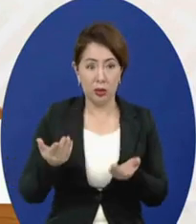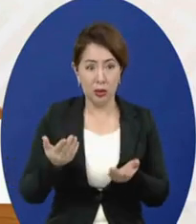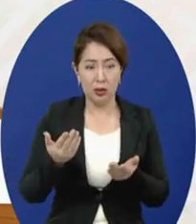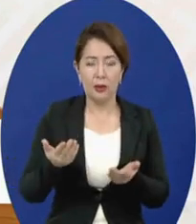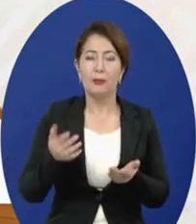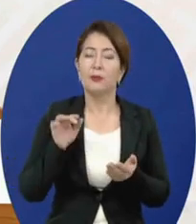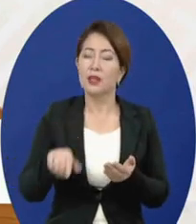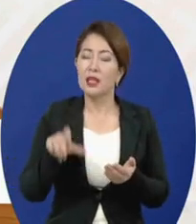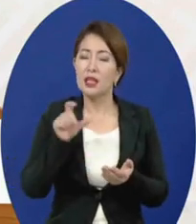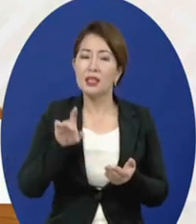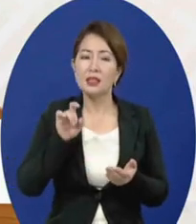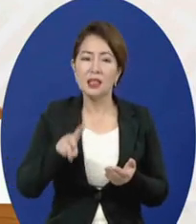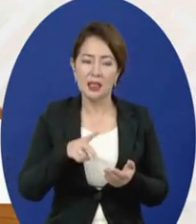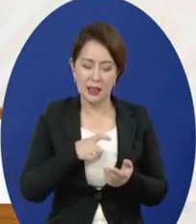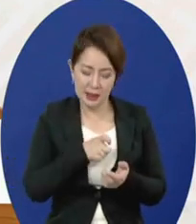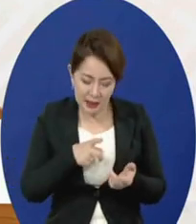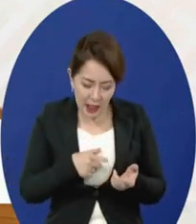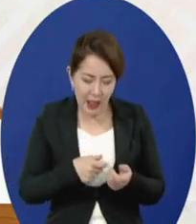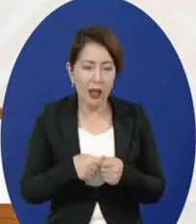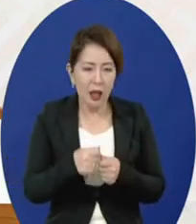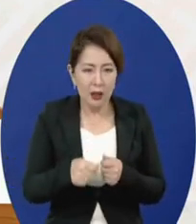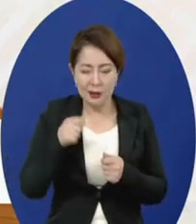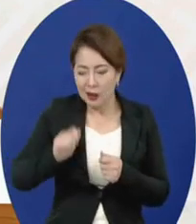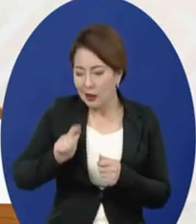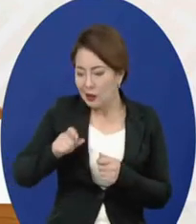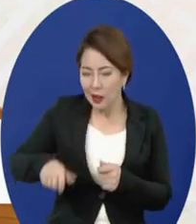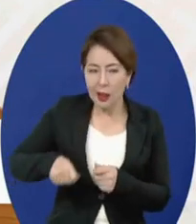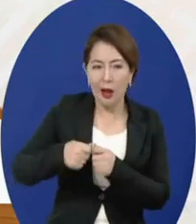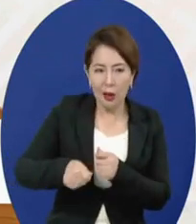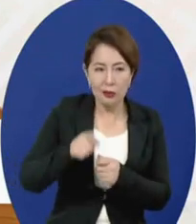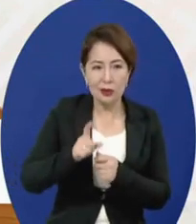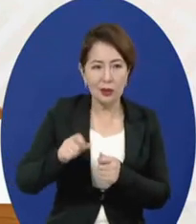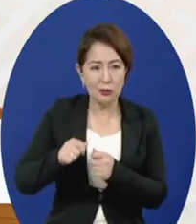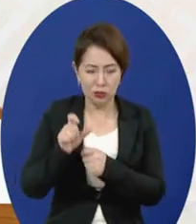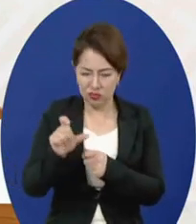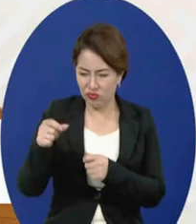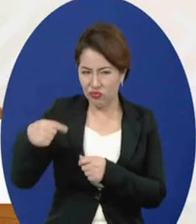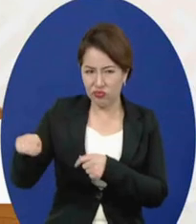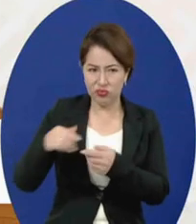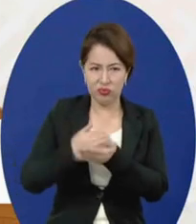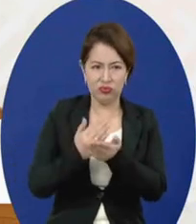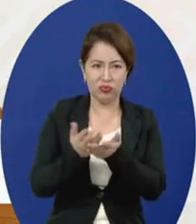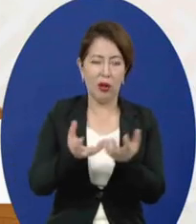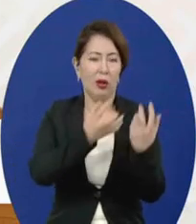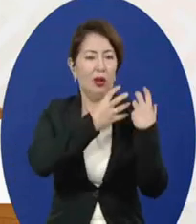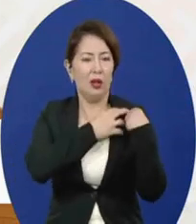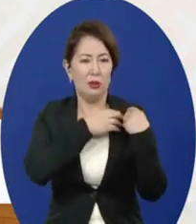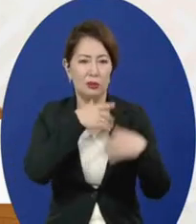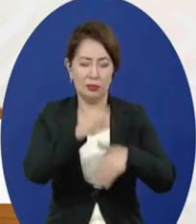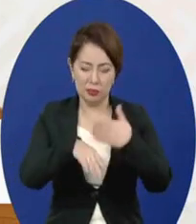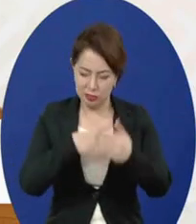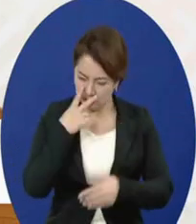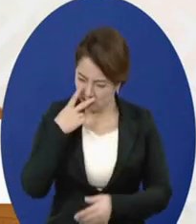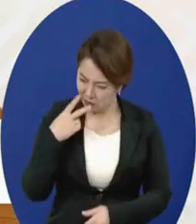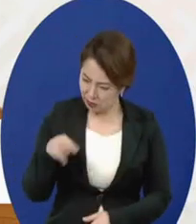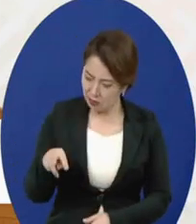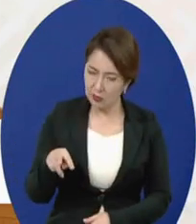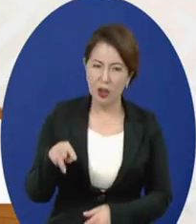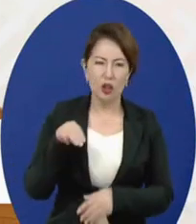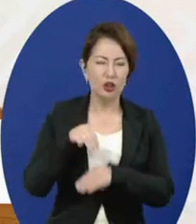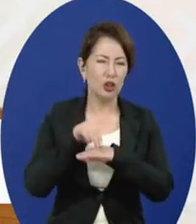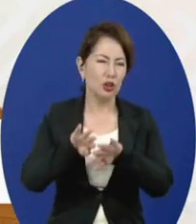энэ эрсдлийг болохоор одоо жирийн зээлдэгч цалингийн зээл авч байгаа, хэрэглээний зээл авч байгаа иргэдтэр одоо чөлөөл үүрөөлөд явдаг. Энэ өнөөдөр